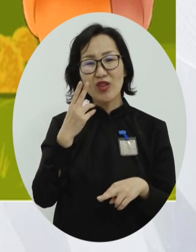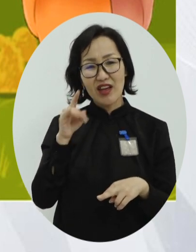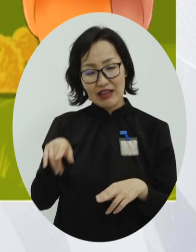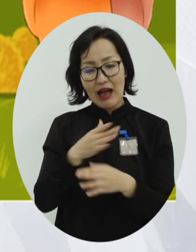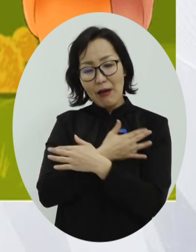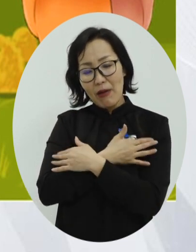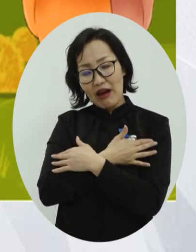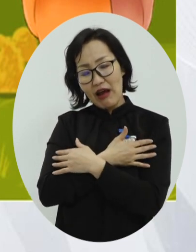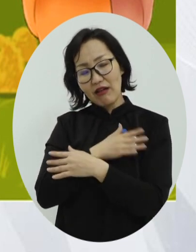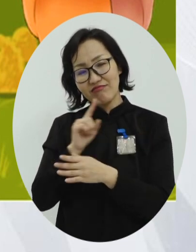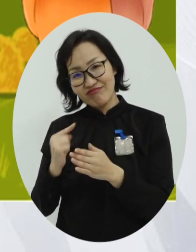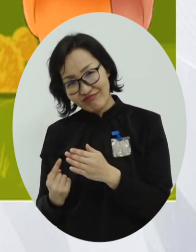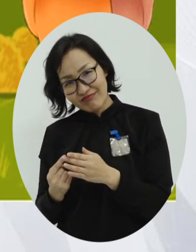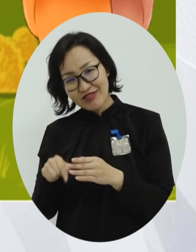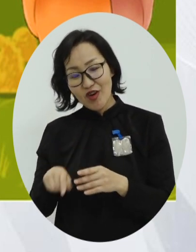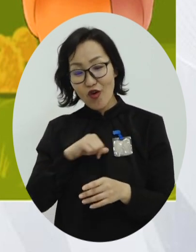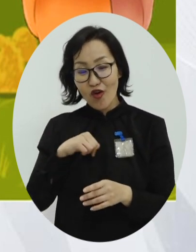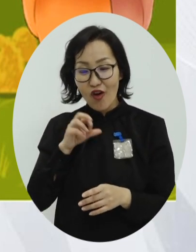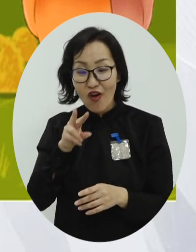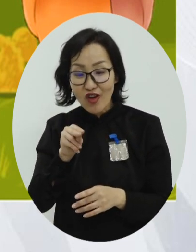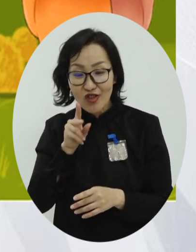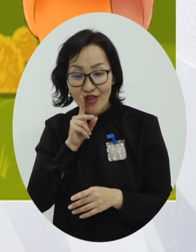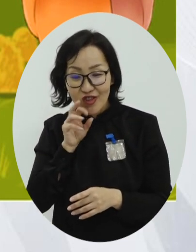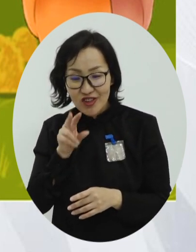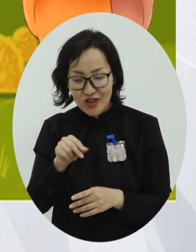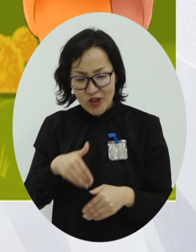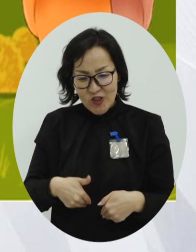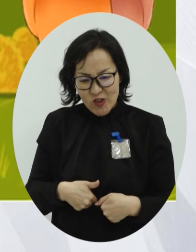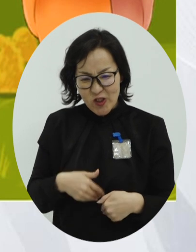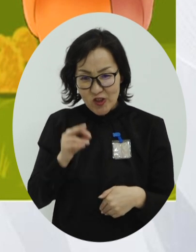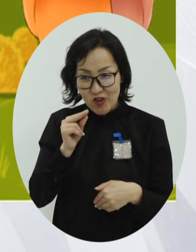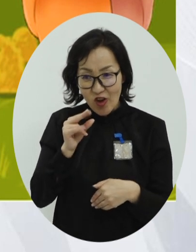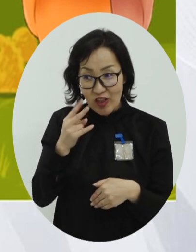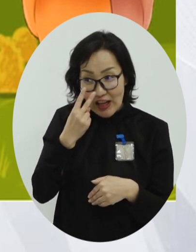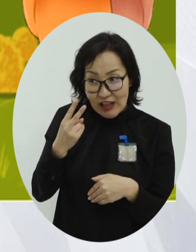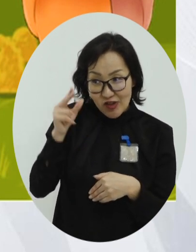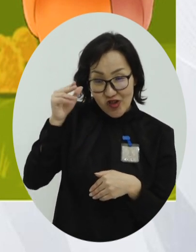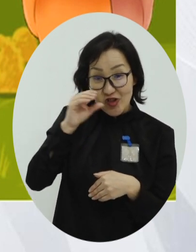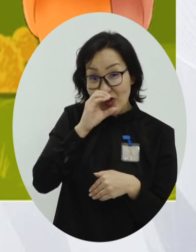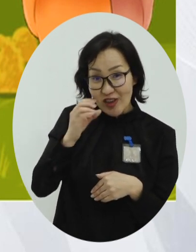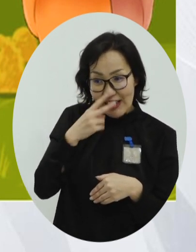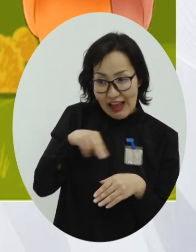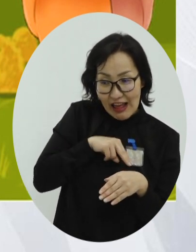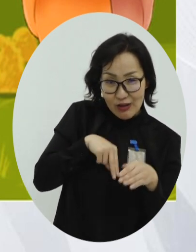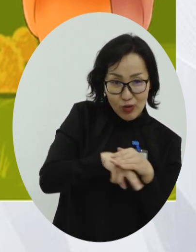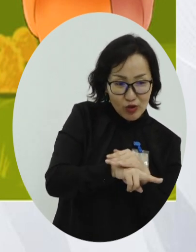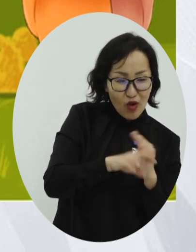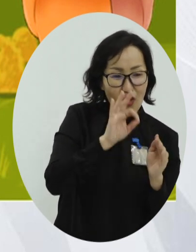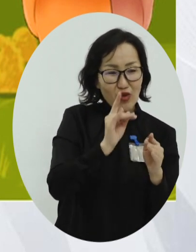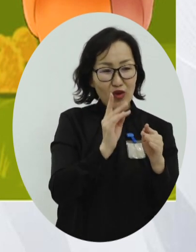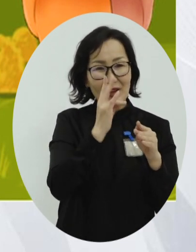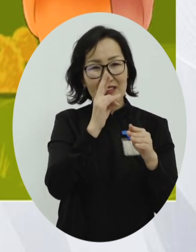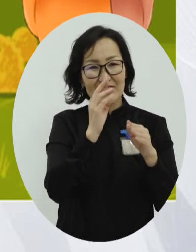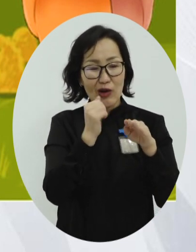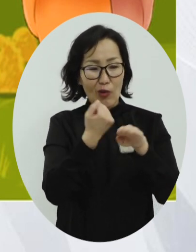сүудэрт амархаар хэвтэв. Ингиж өөрөө хоолоо олж идэх, өлсгөлн чонноос зүгтэж өндөр хавцал руу